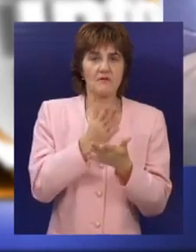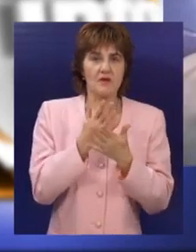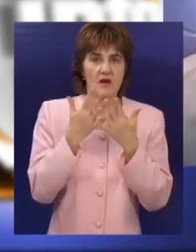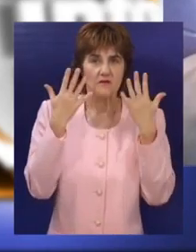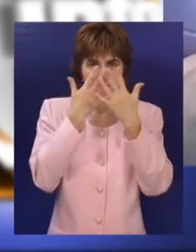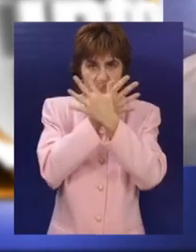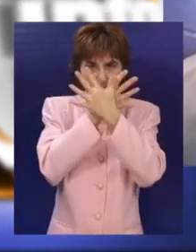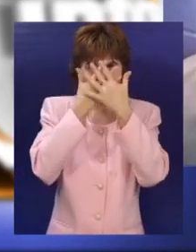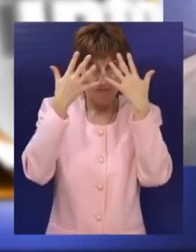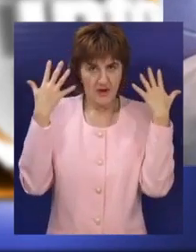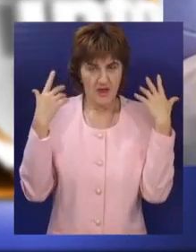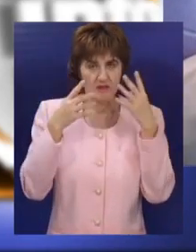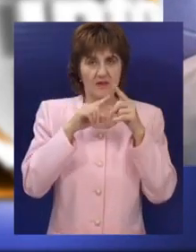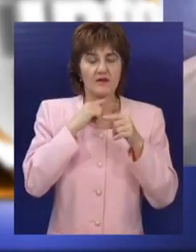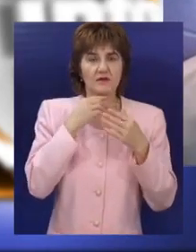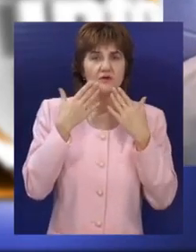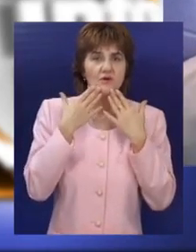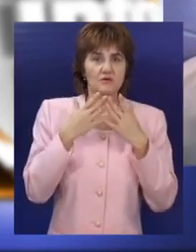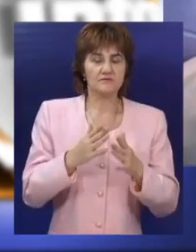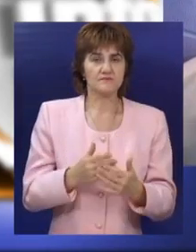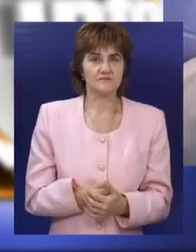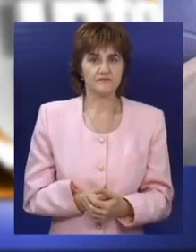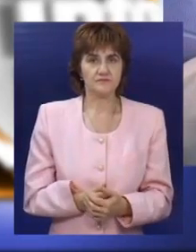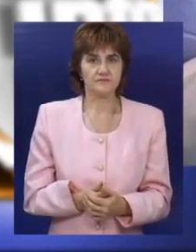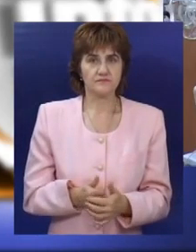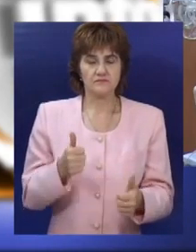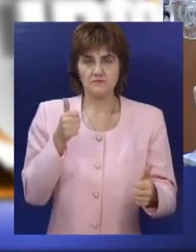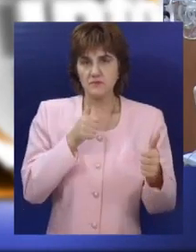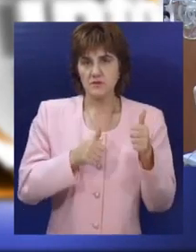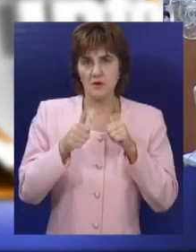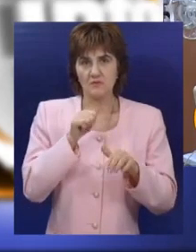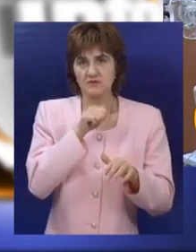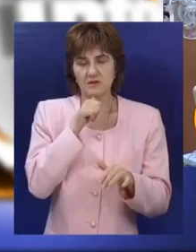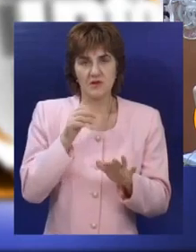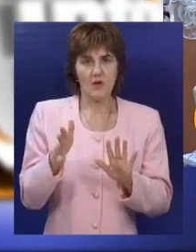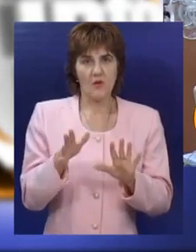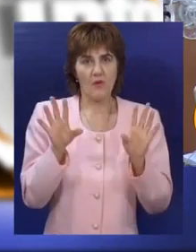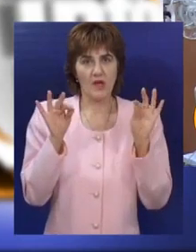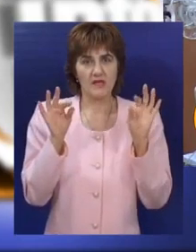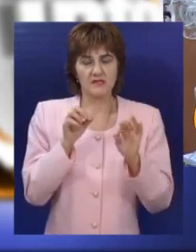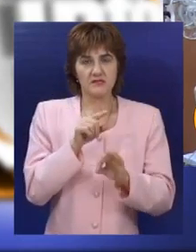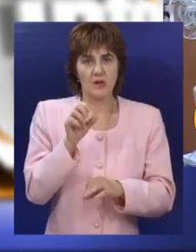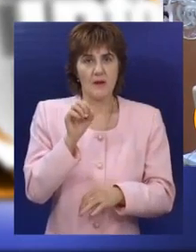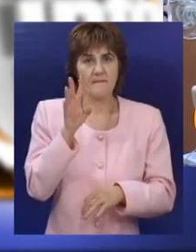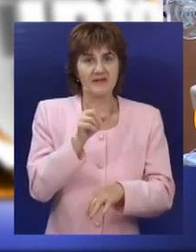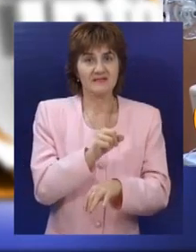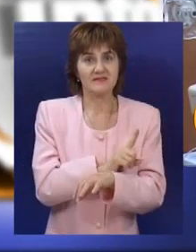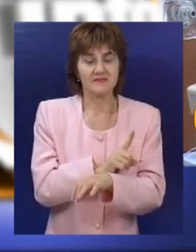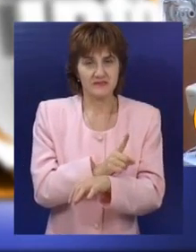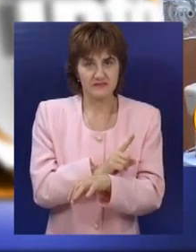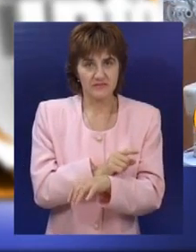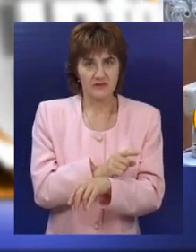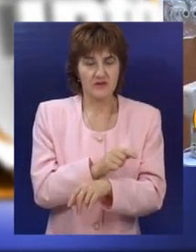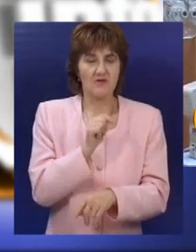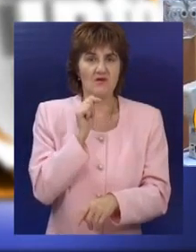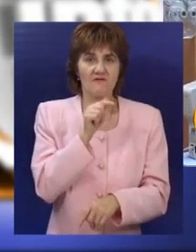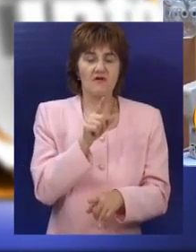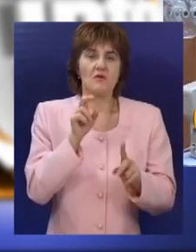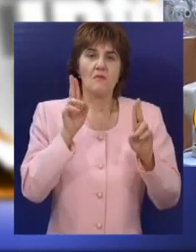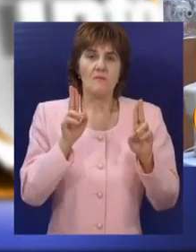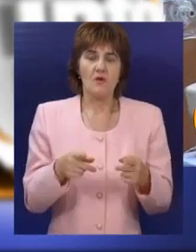uklanja dioptrija, mrena i astigmatizam. Operacija traje 10 do 15 minuta, ali je tajna u tome da vi